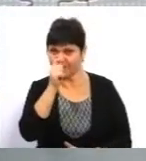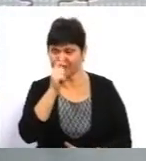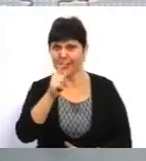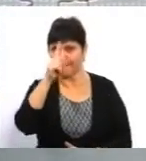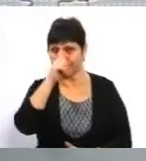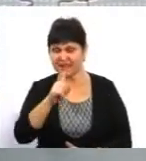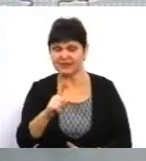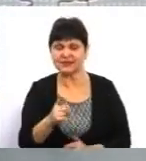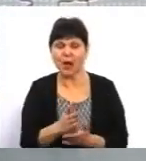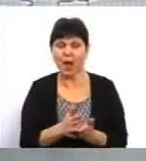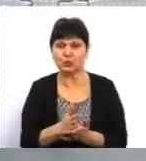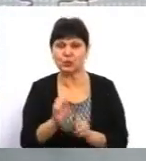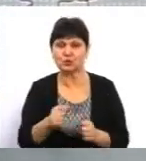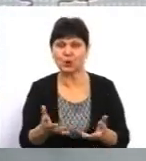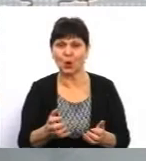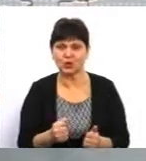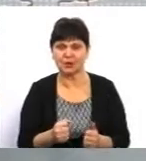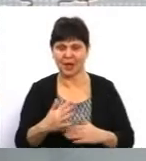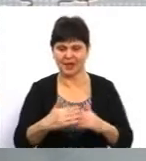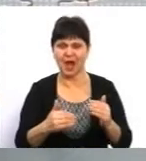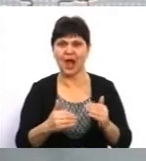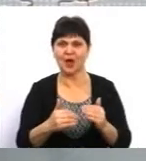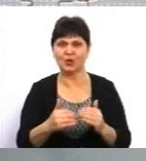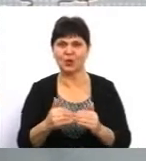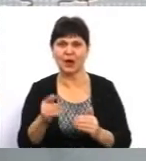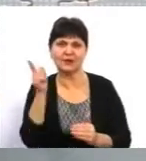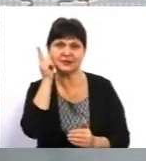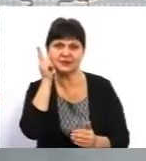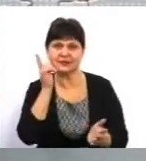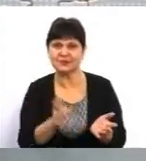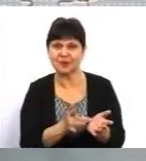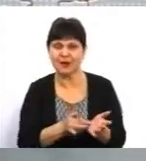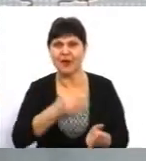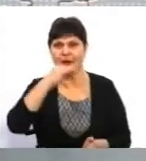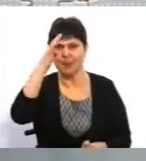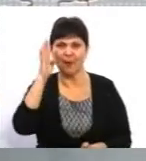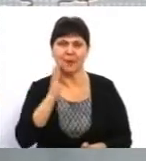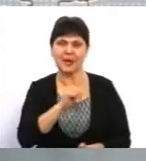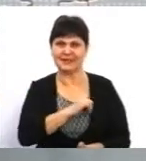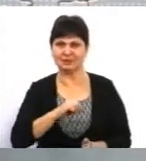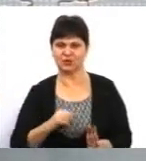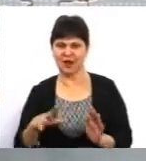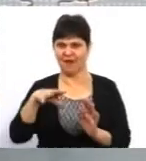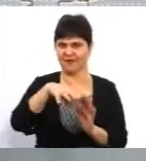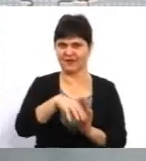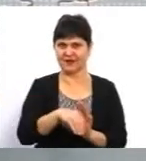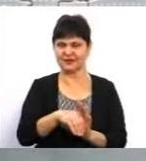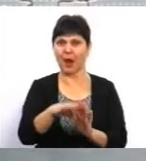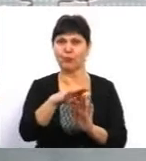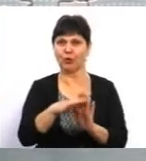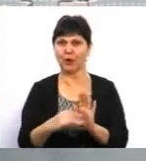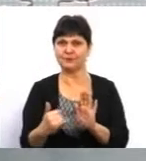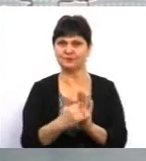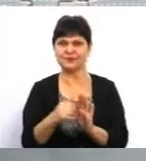послугу можна отримати, маючи в руках смартфон. Тобто батьки самостійно можуть внести в це програмне забезпечення всі